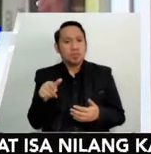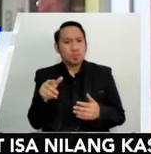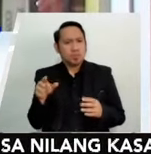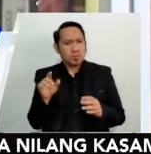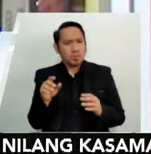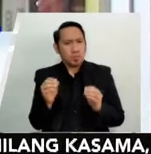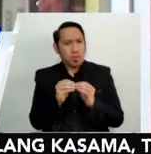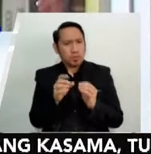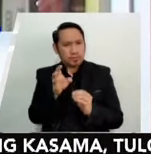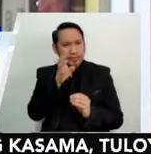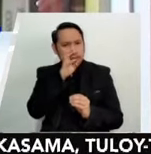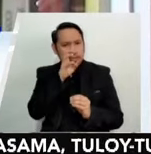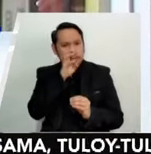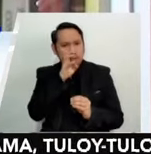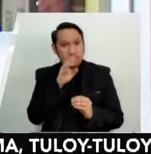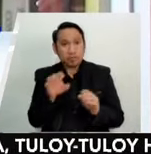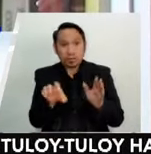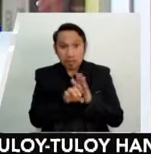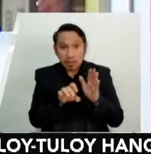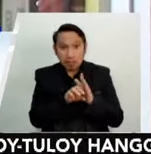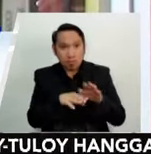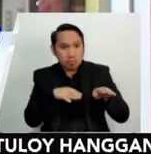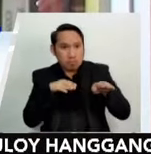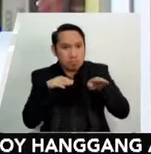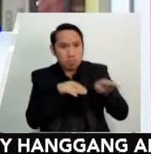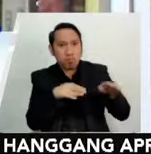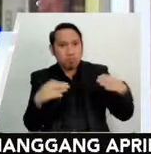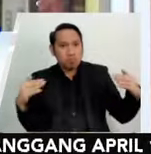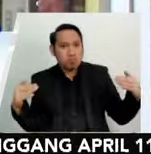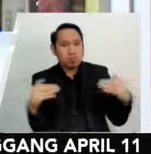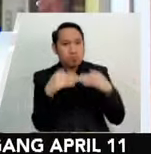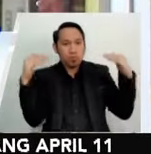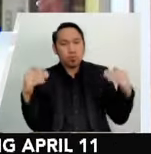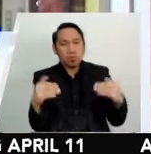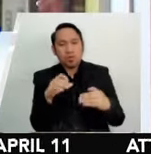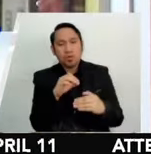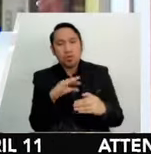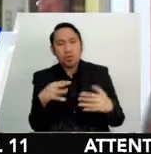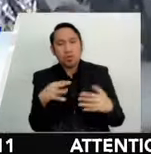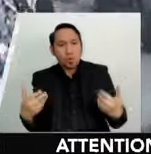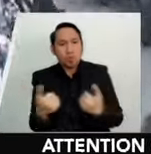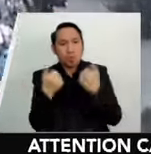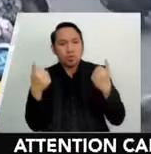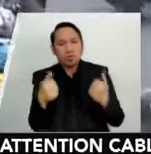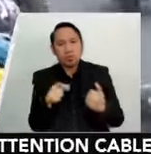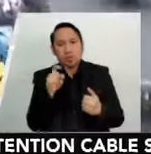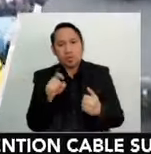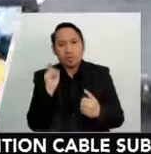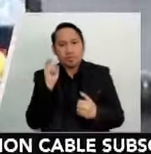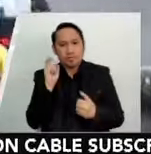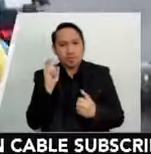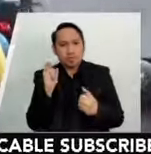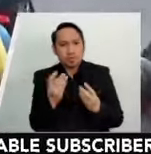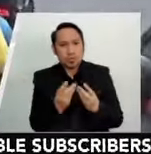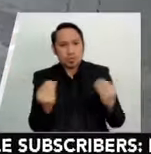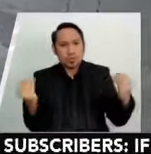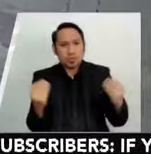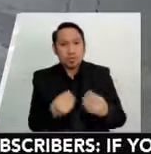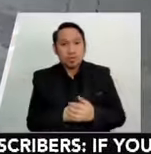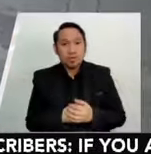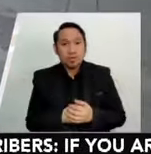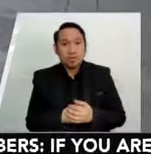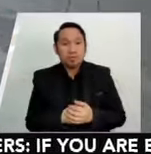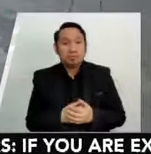may banggaan, may stalled vehicle, may towing issues and incidents, we can cure it pretty fast. Sabi naman ni urban planner